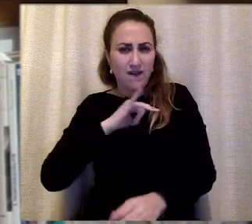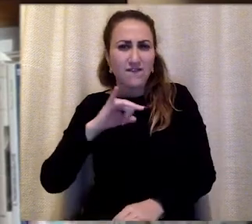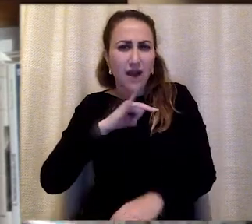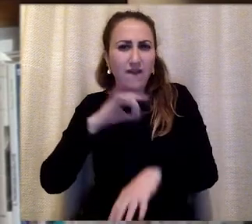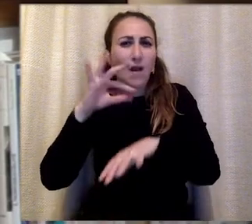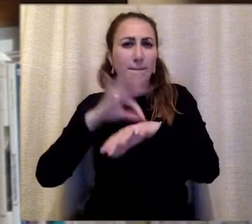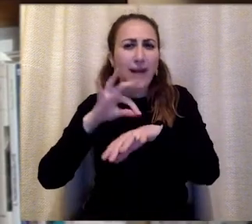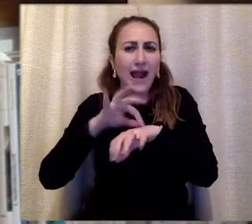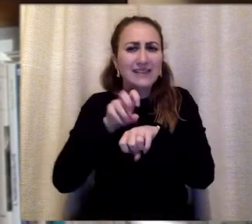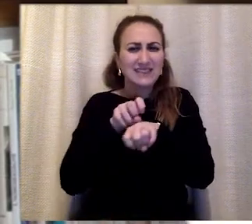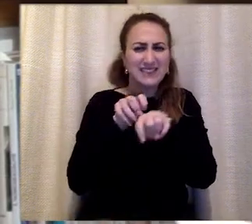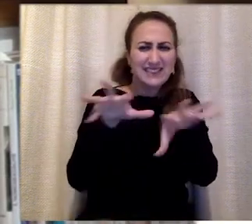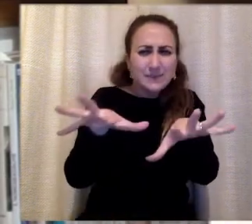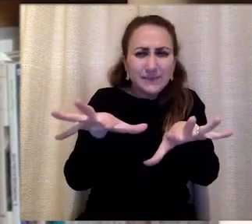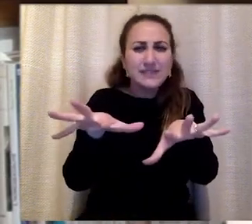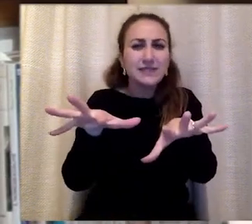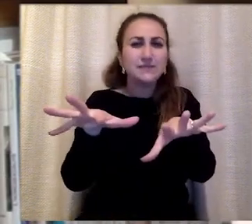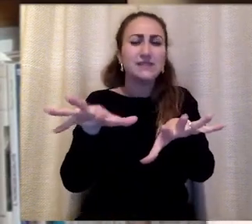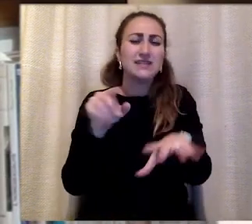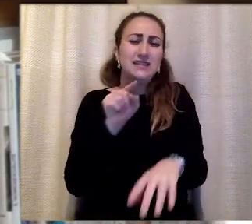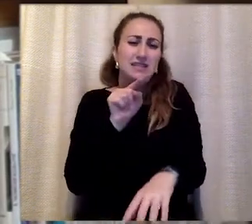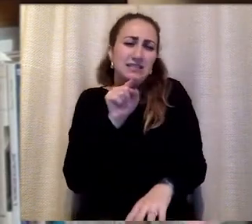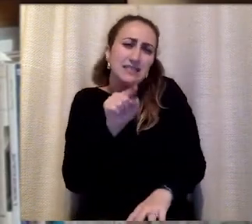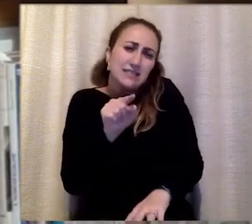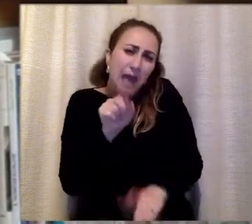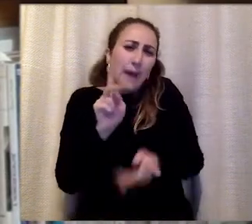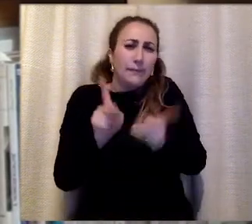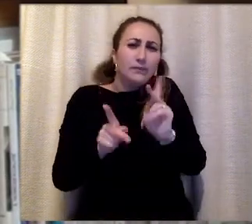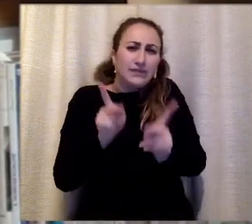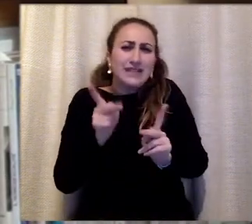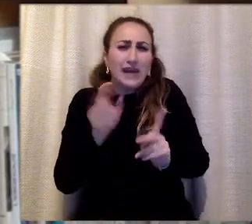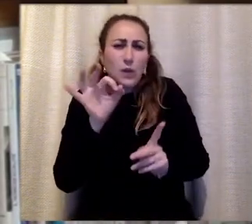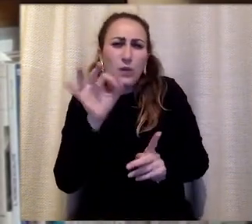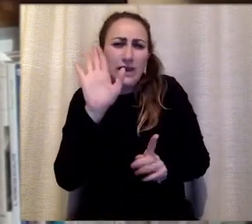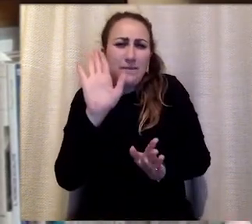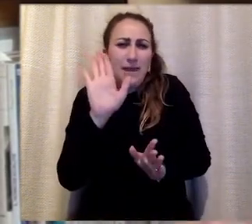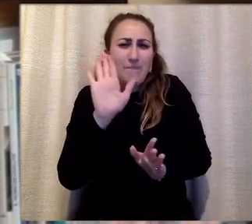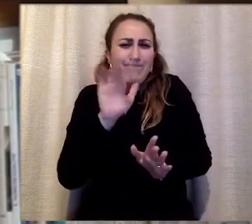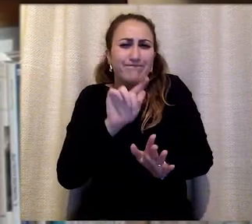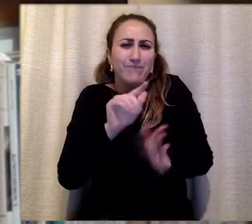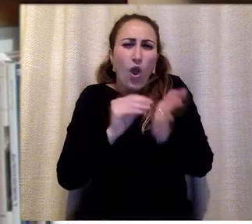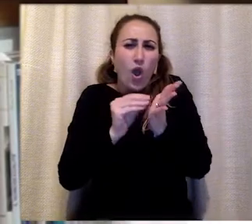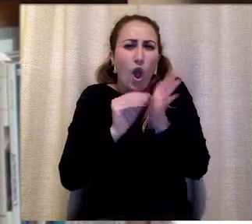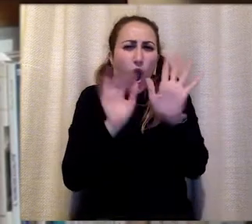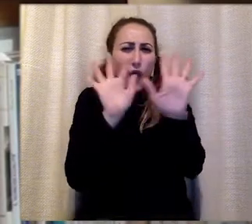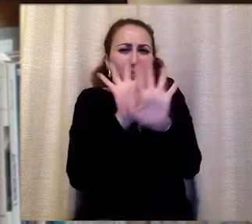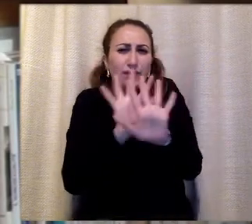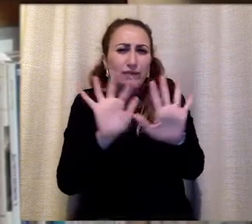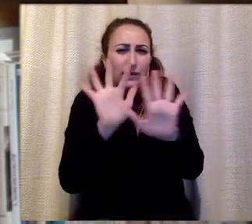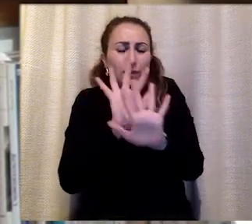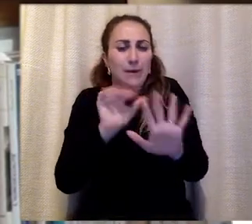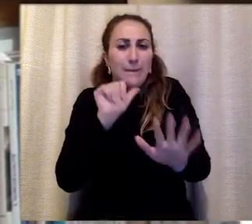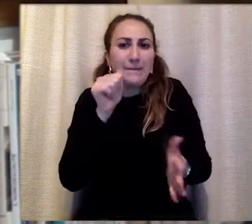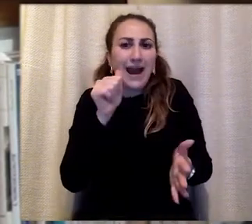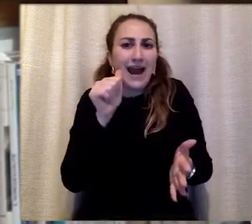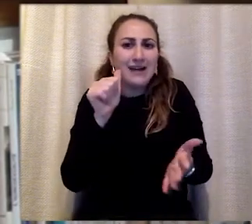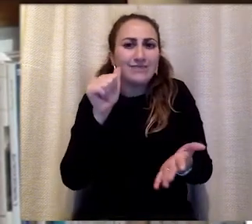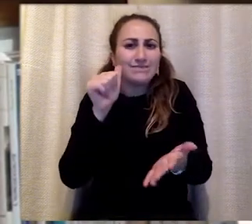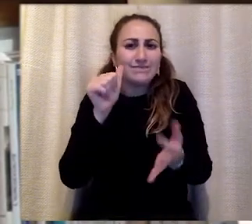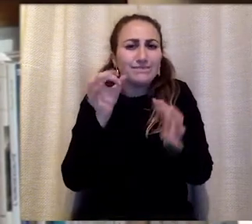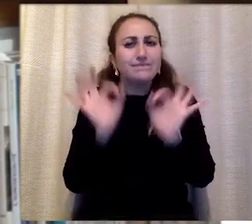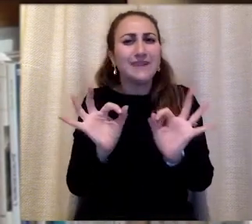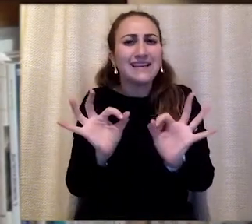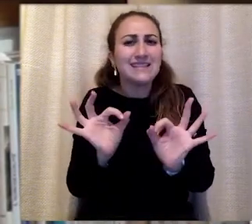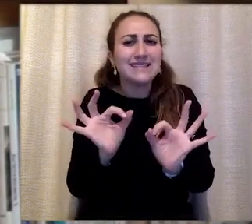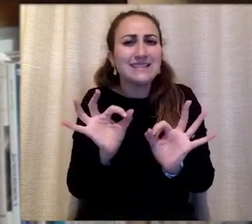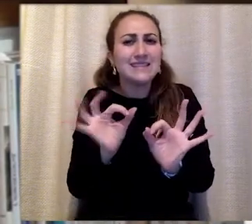crois qu'il y a d'autres catastrophes naturelles comme les tsunamis qui ont fait en un jour plus de morts que la maladie